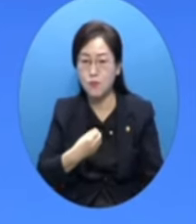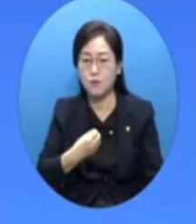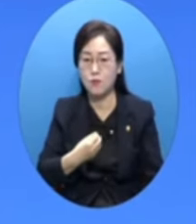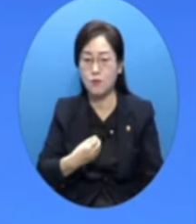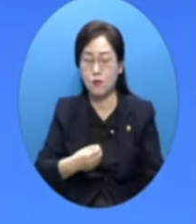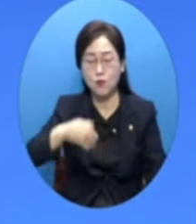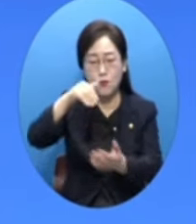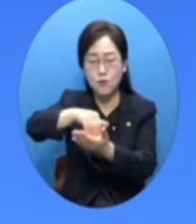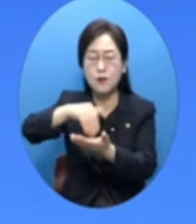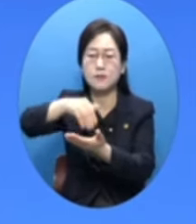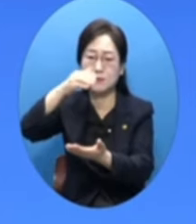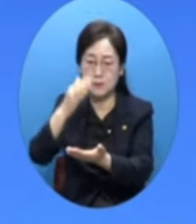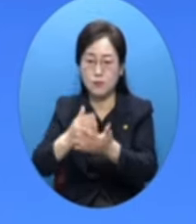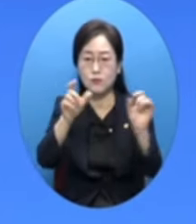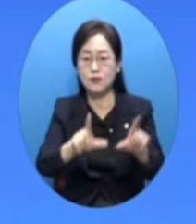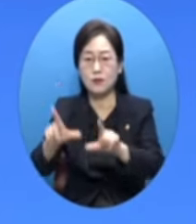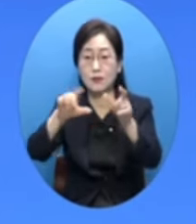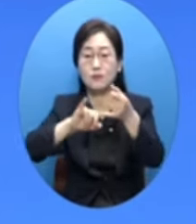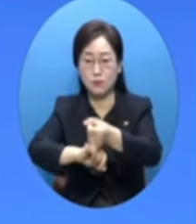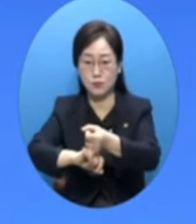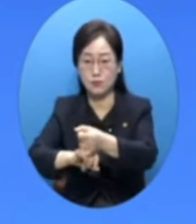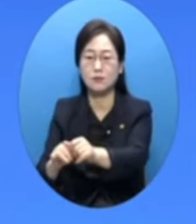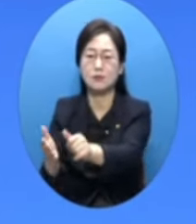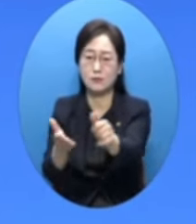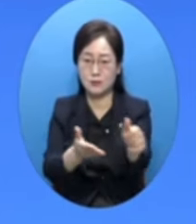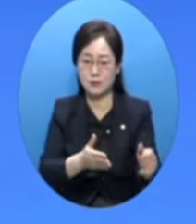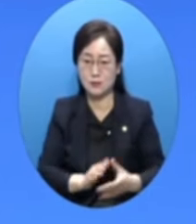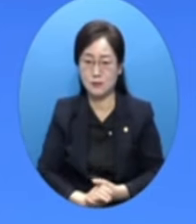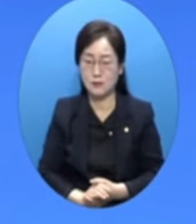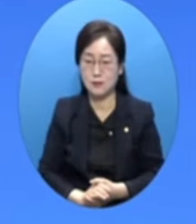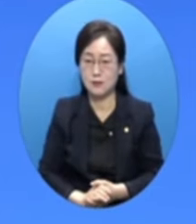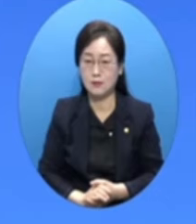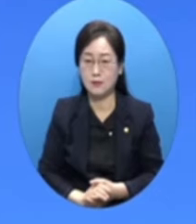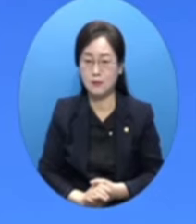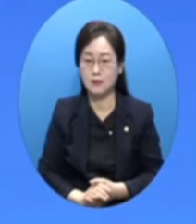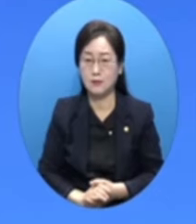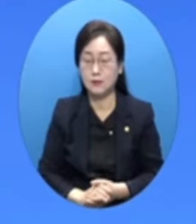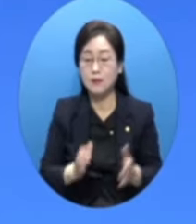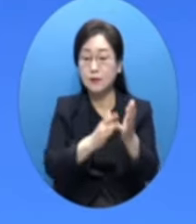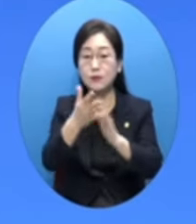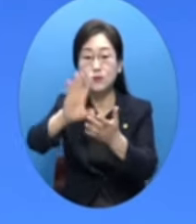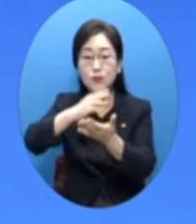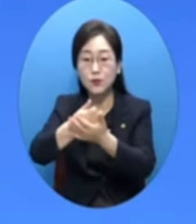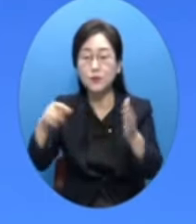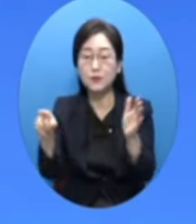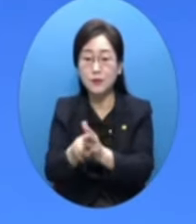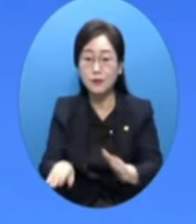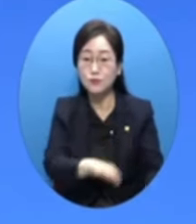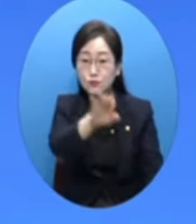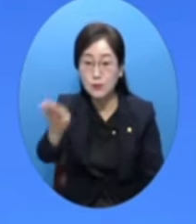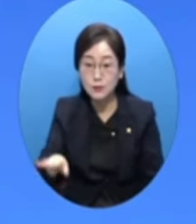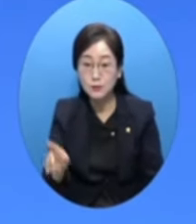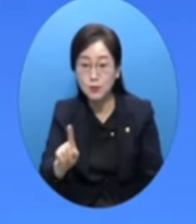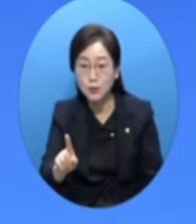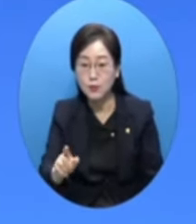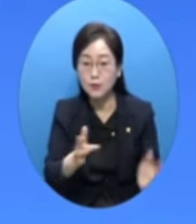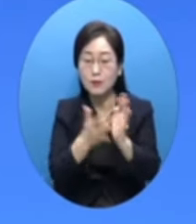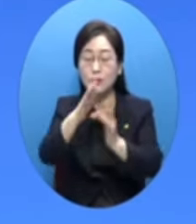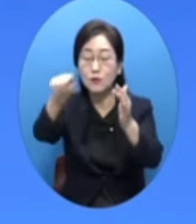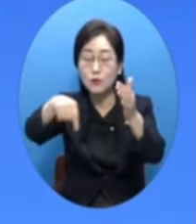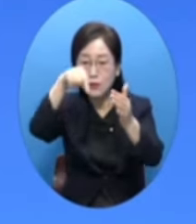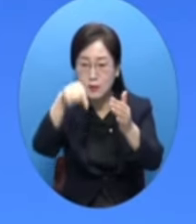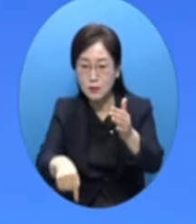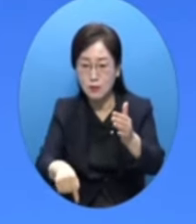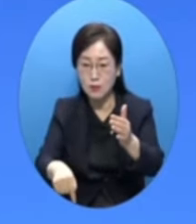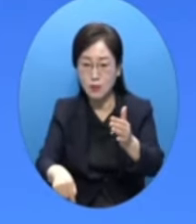후회하지 않는 삶을 살아가는 우리 모두가 되어야 할 것입니다. 예수 그리스도를 믿는 우리들은 예수 그리스도 안에서 그 같은 삶을